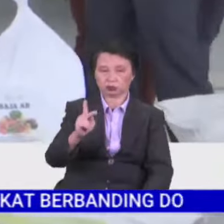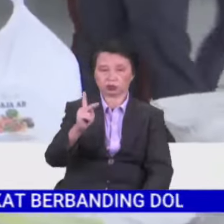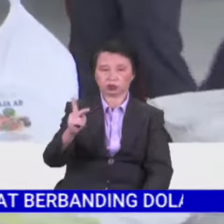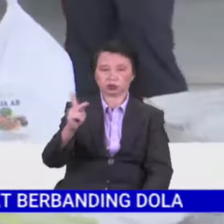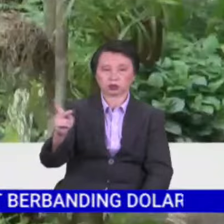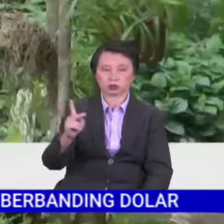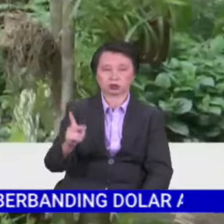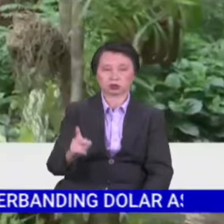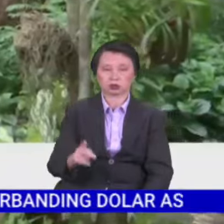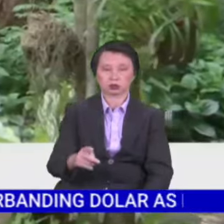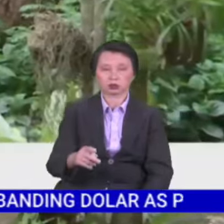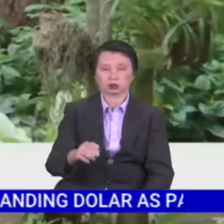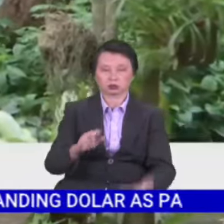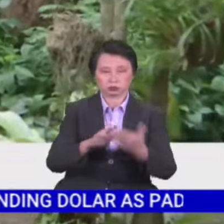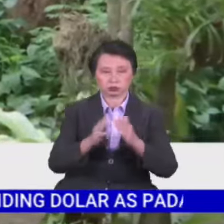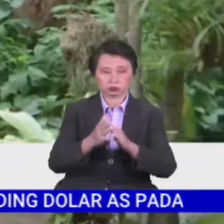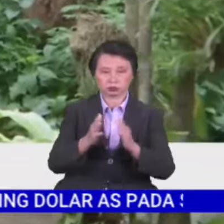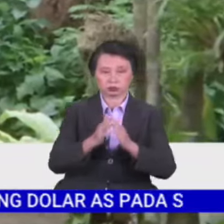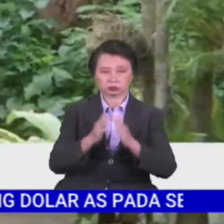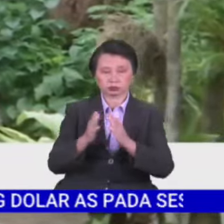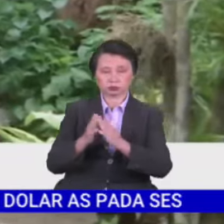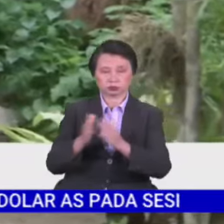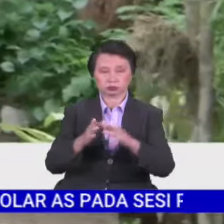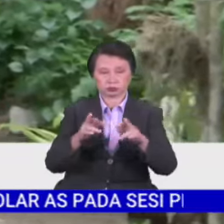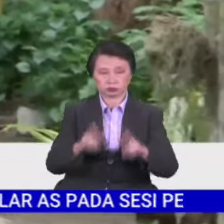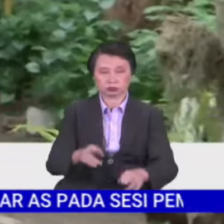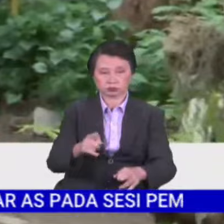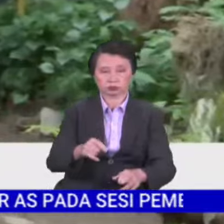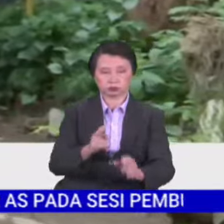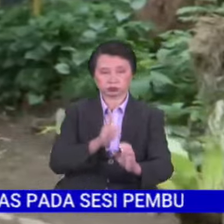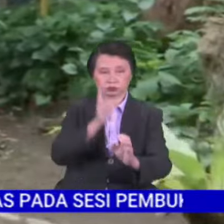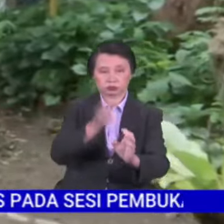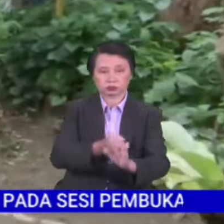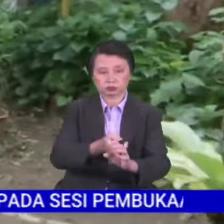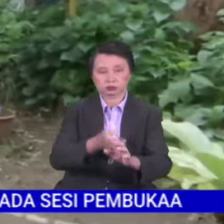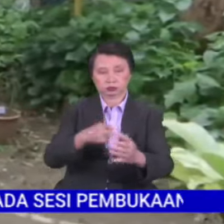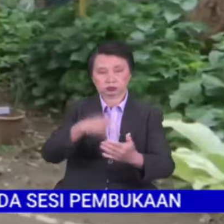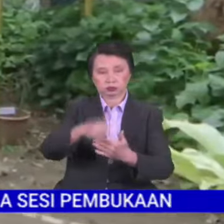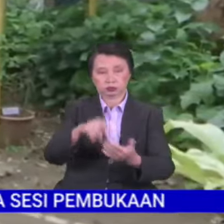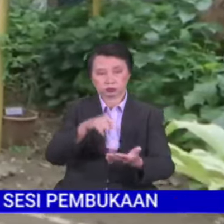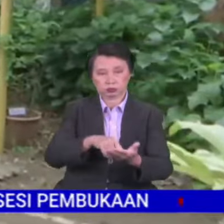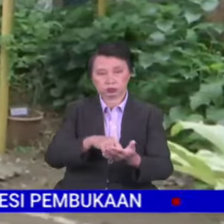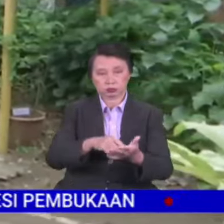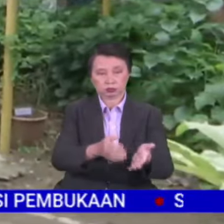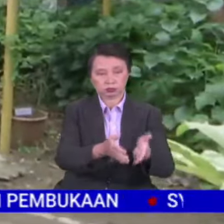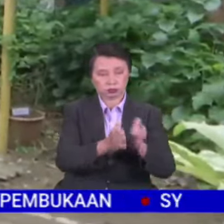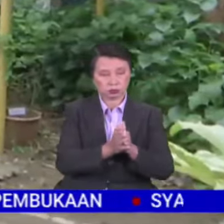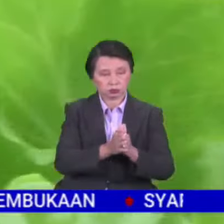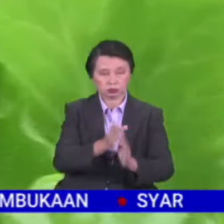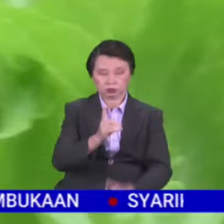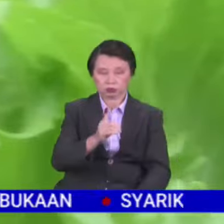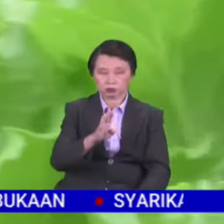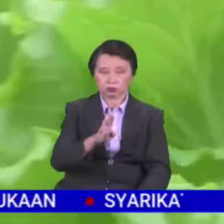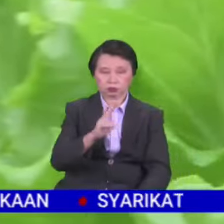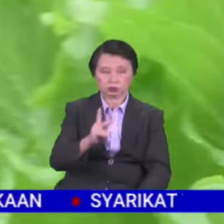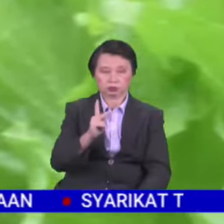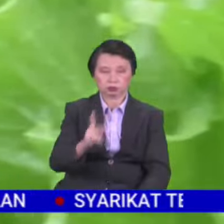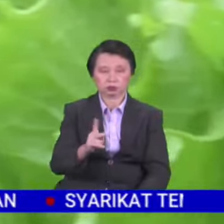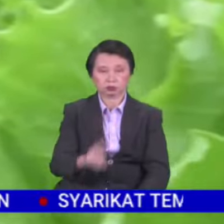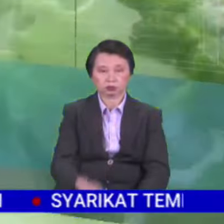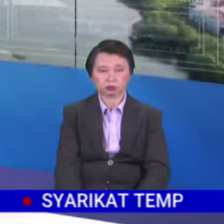Kinabalu. Komuniti sekitar Bandaraya Kota Kinabalu yang ingin menyertai program ini boleh memohon melalui DBKK.